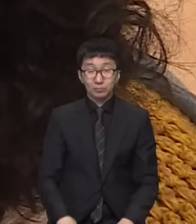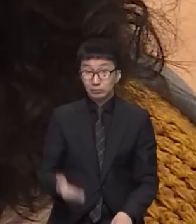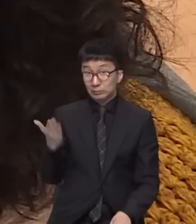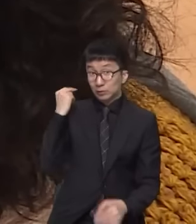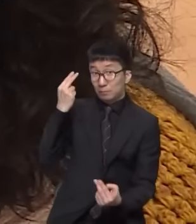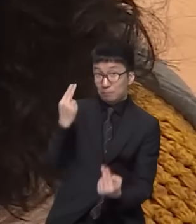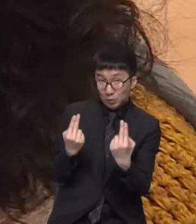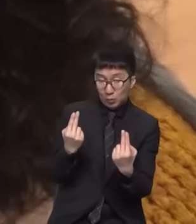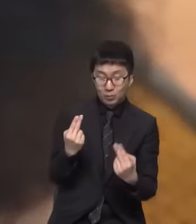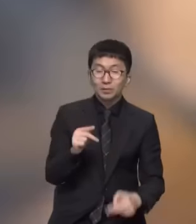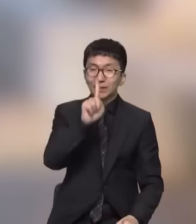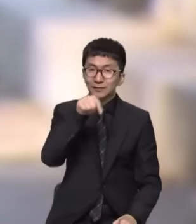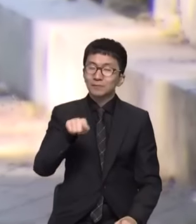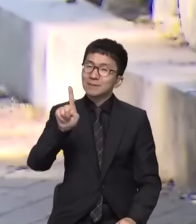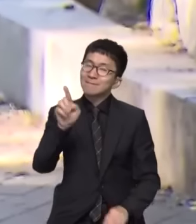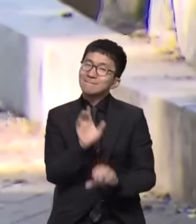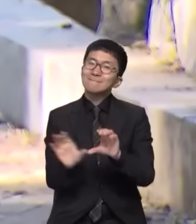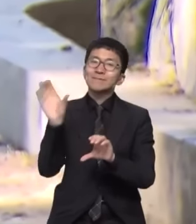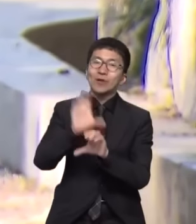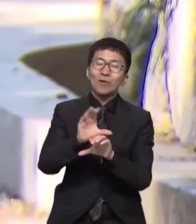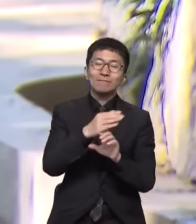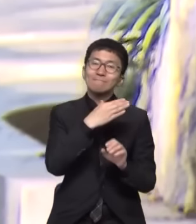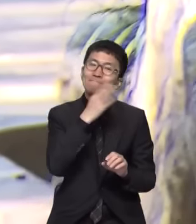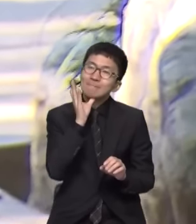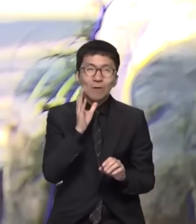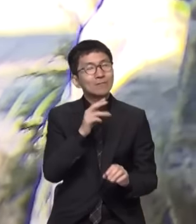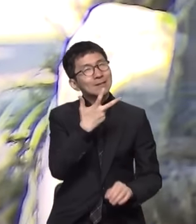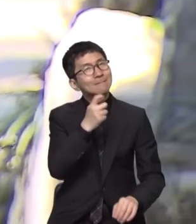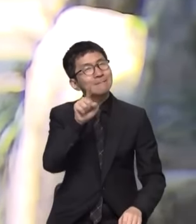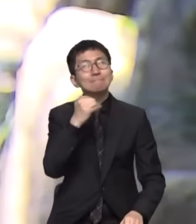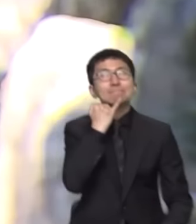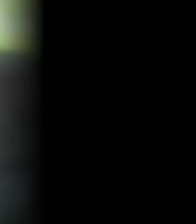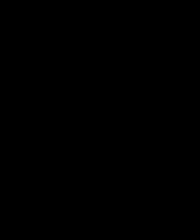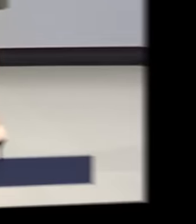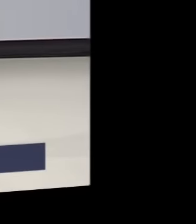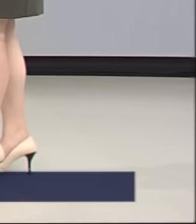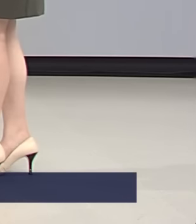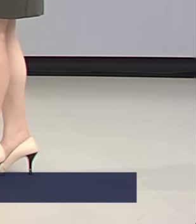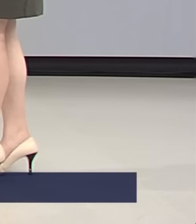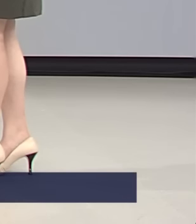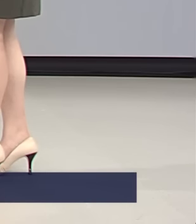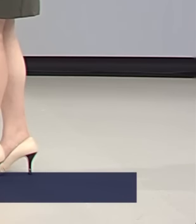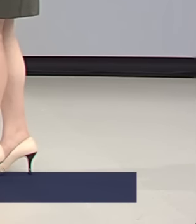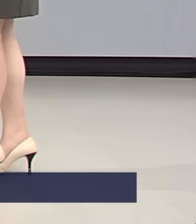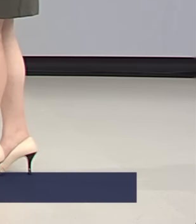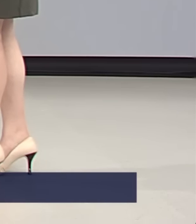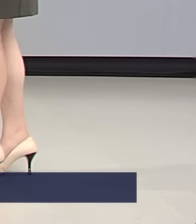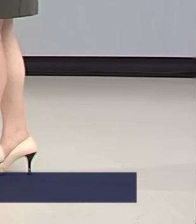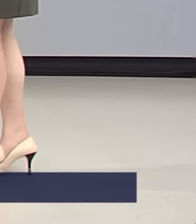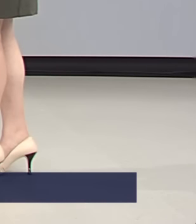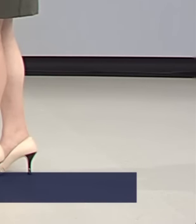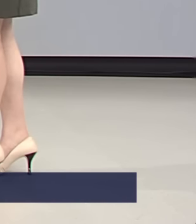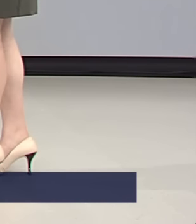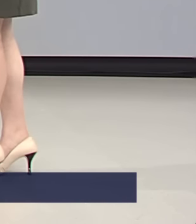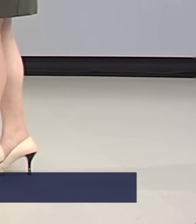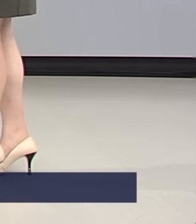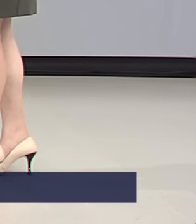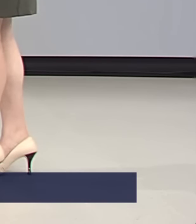때보다 1.1 높아졌습니다 SBS 김지우입니다 권기자 노년 일자리에 대한 새로운 조사가